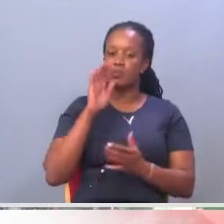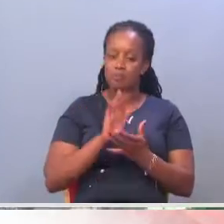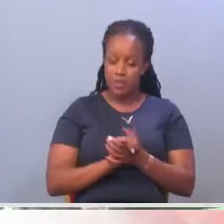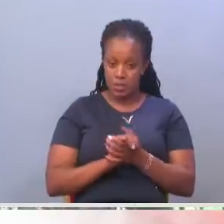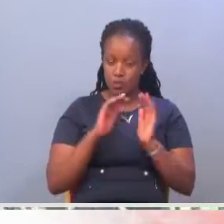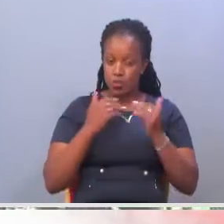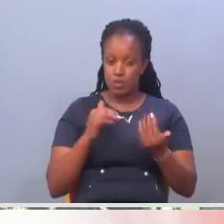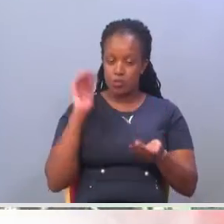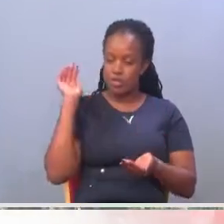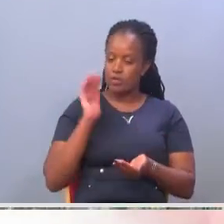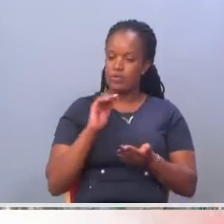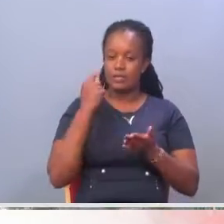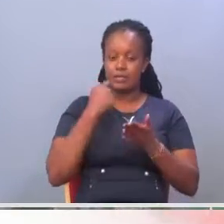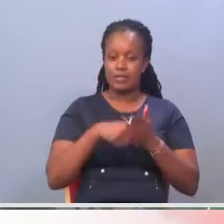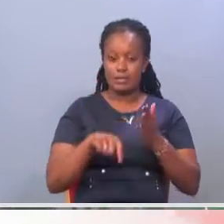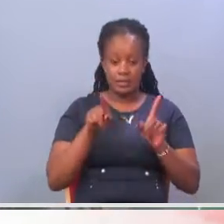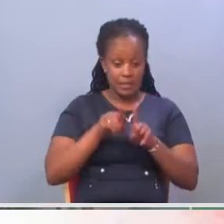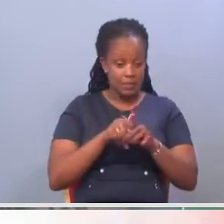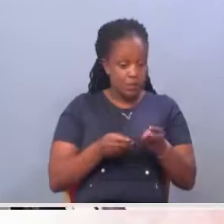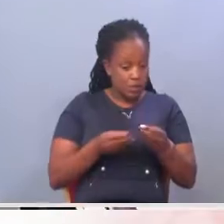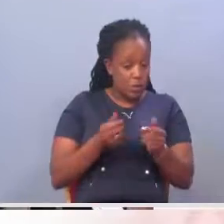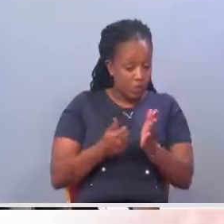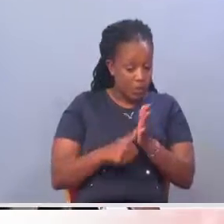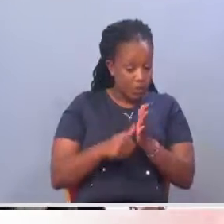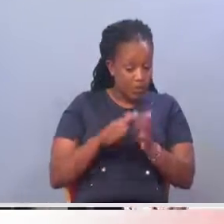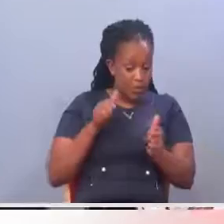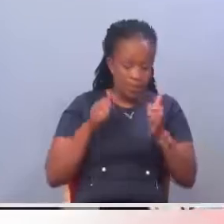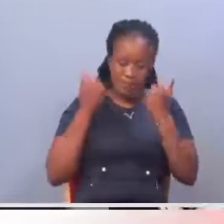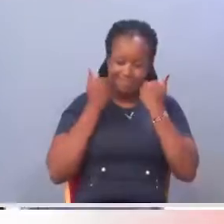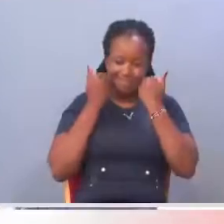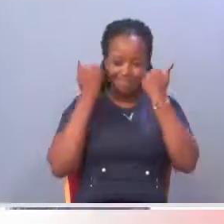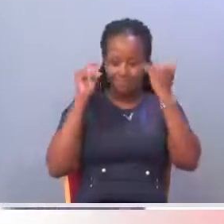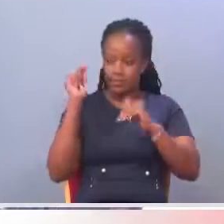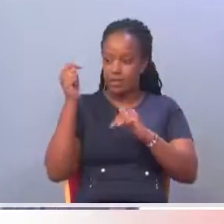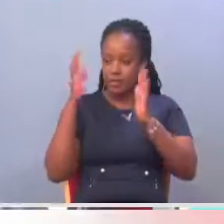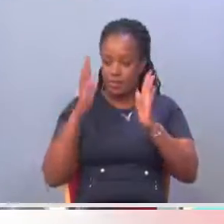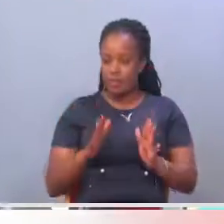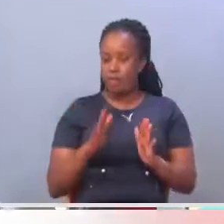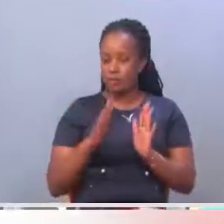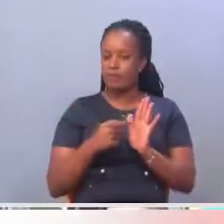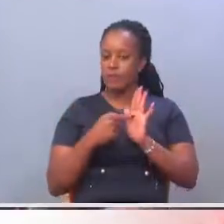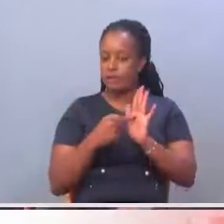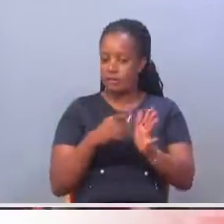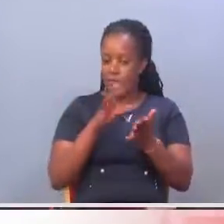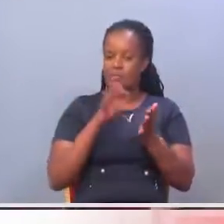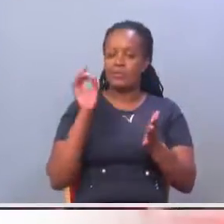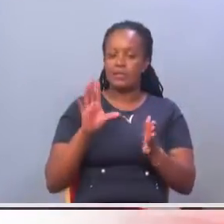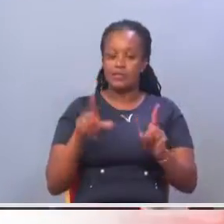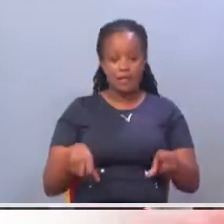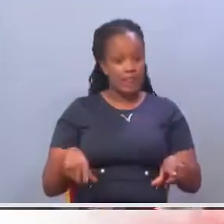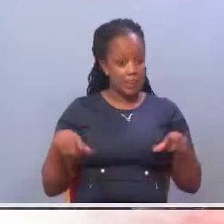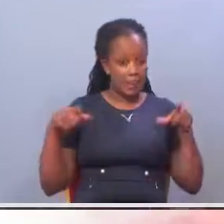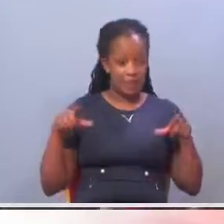employment, and solve the ills bedeviling Kenyans, including the high cost of living and alarming insecurity. Punguza